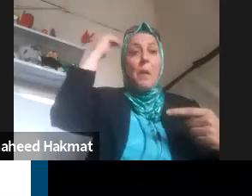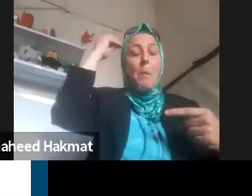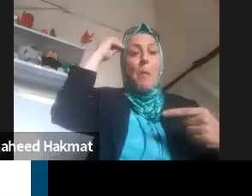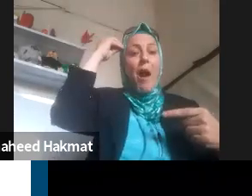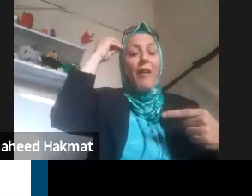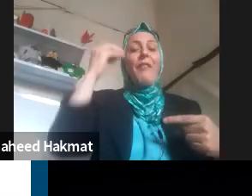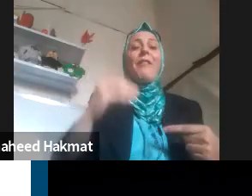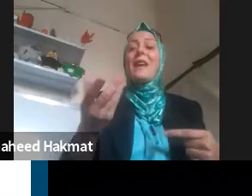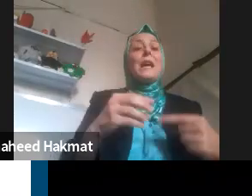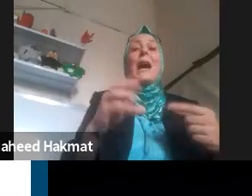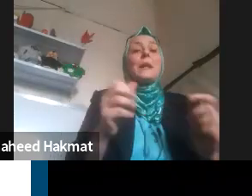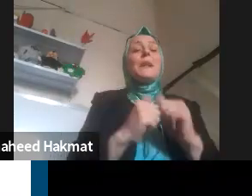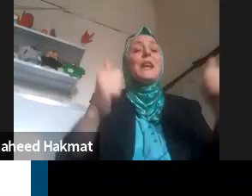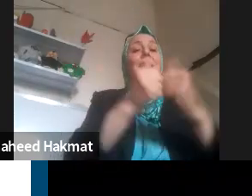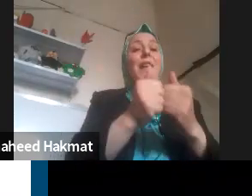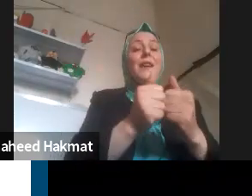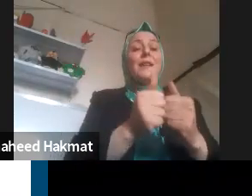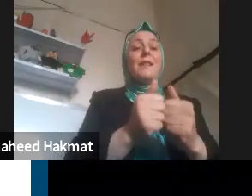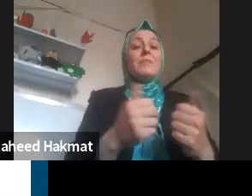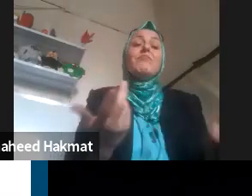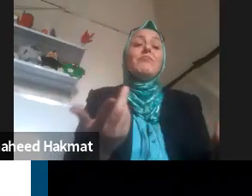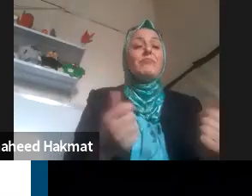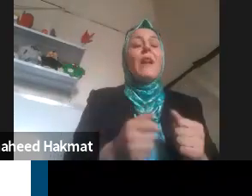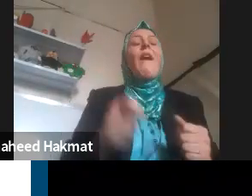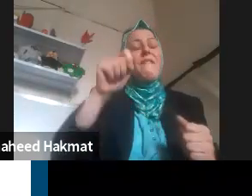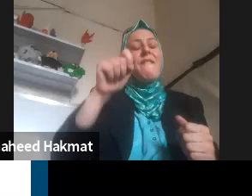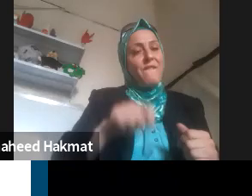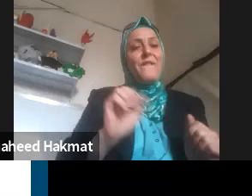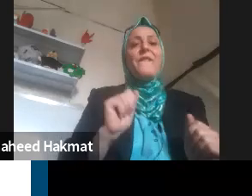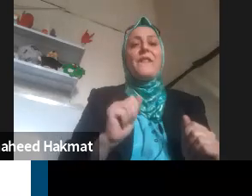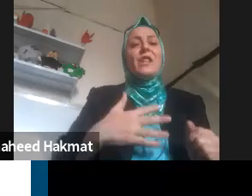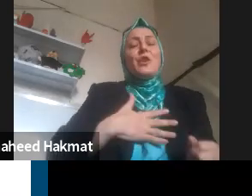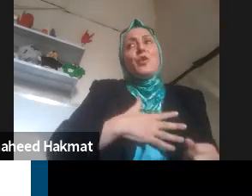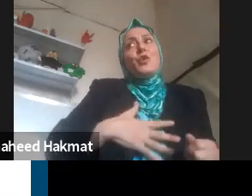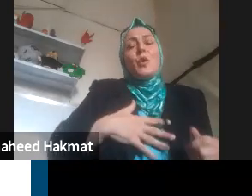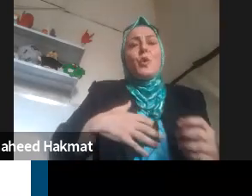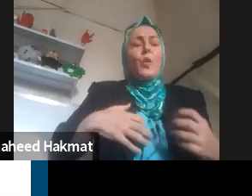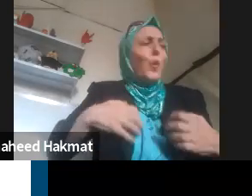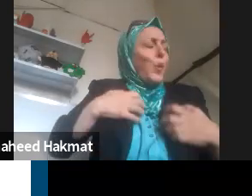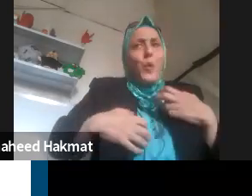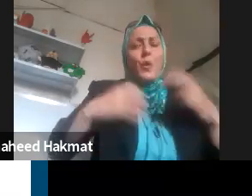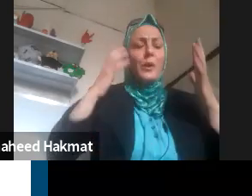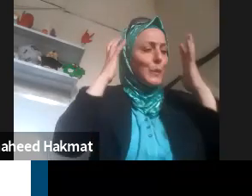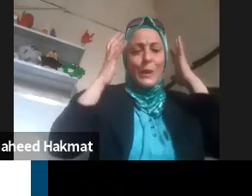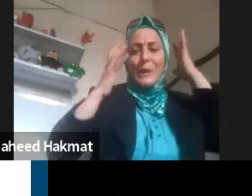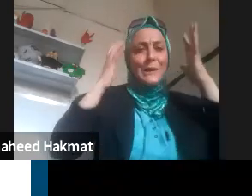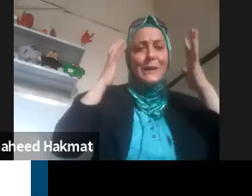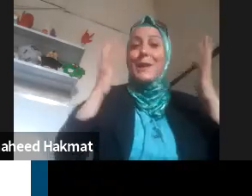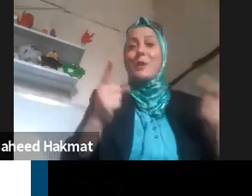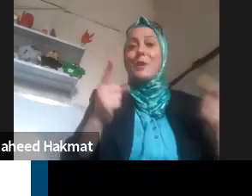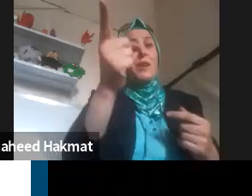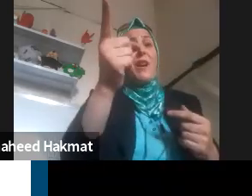تكييف المواد التعليمية. عنا أكيد الشعور بالقلق والتوتر تجاه صحة